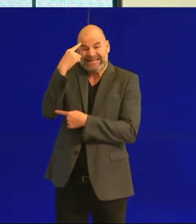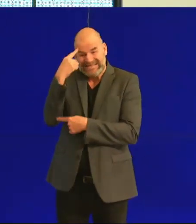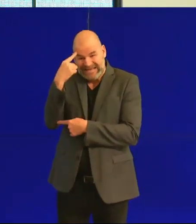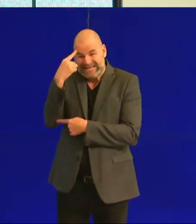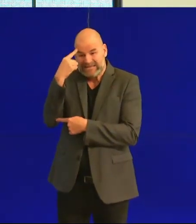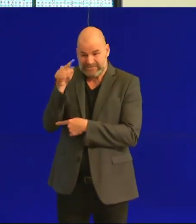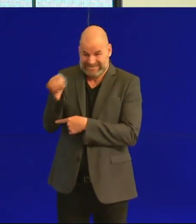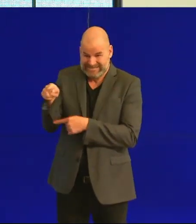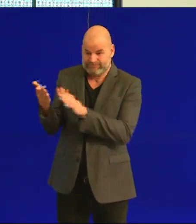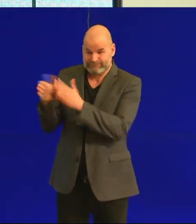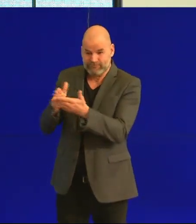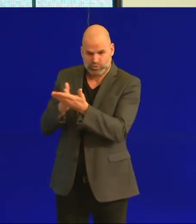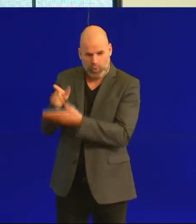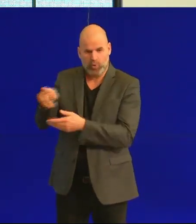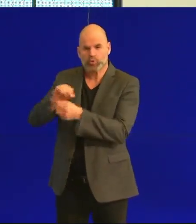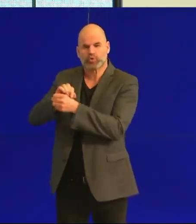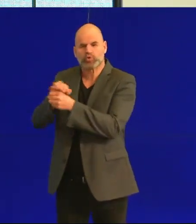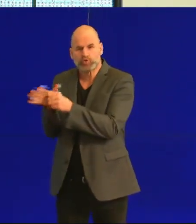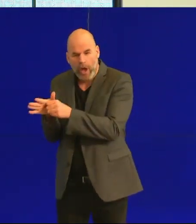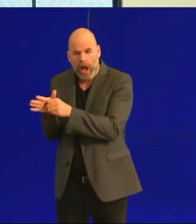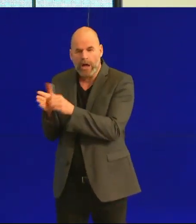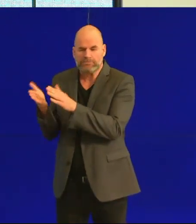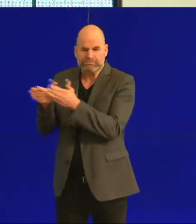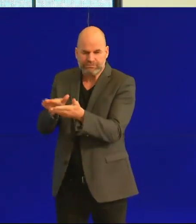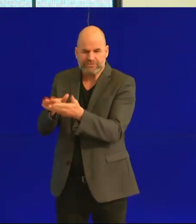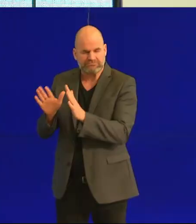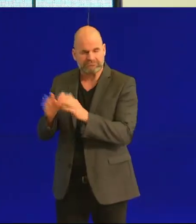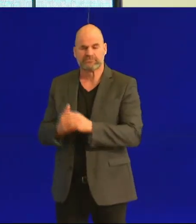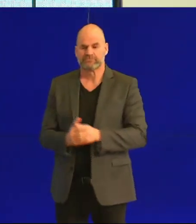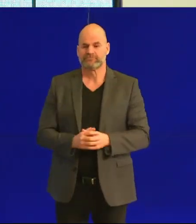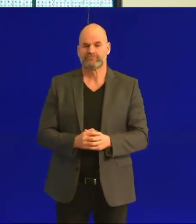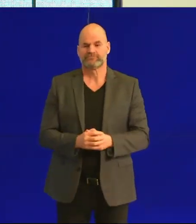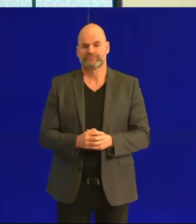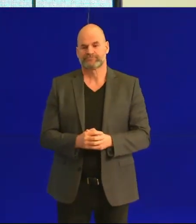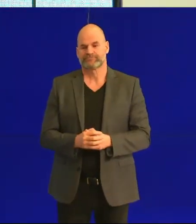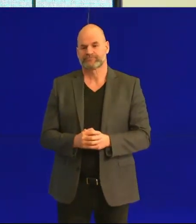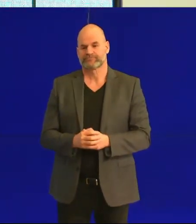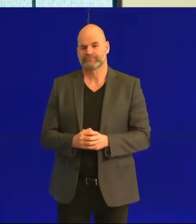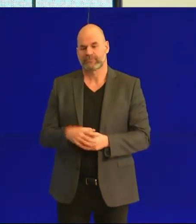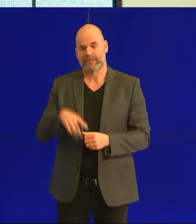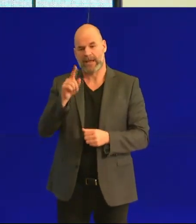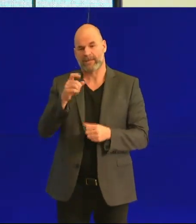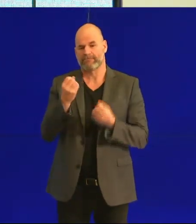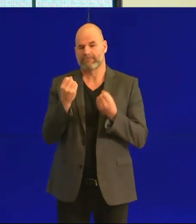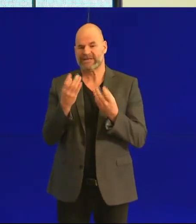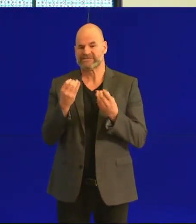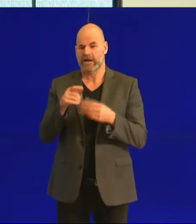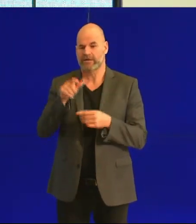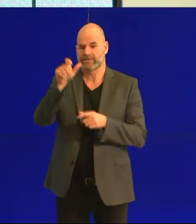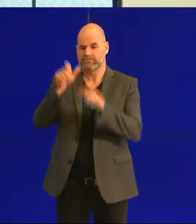vérifiable un doublé de saint marc besoin d'une